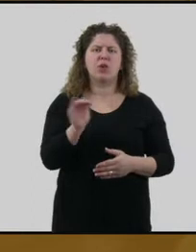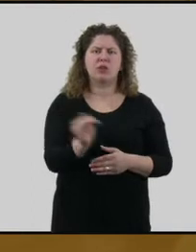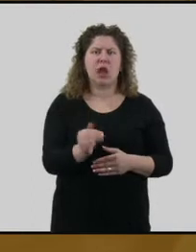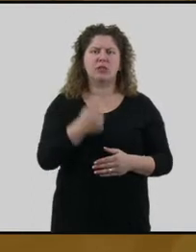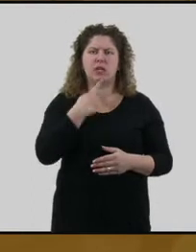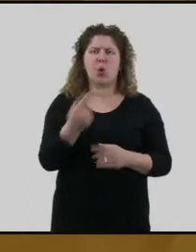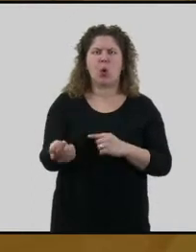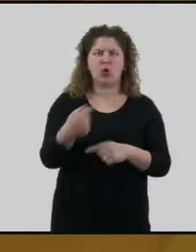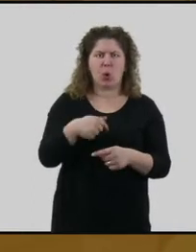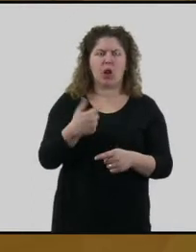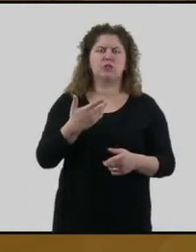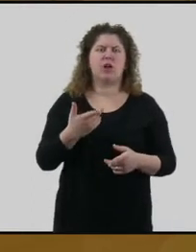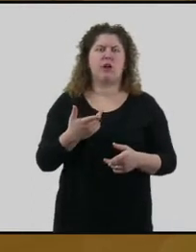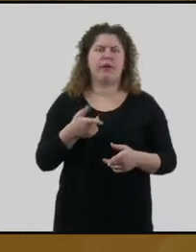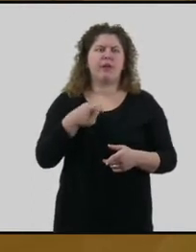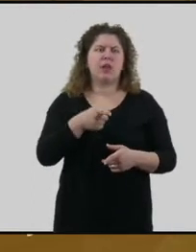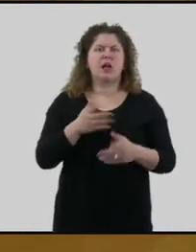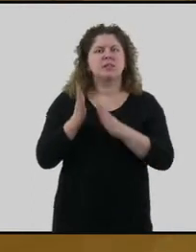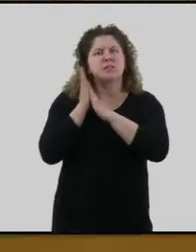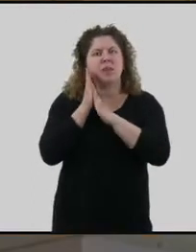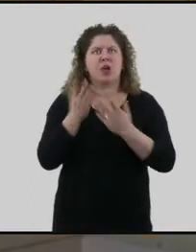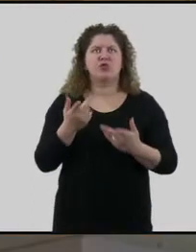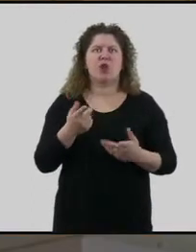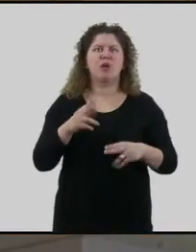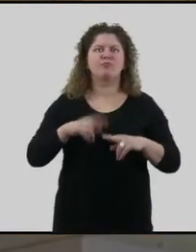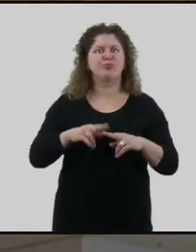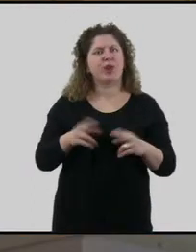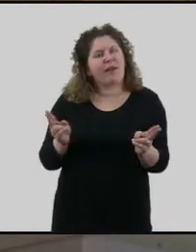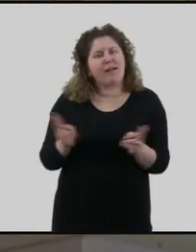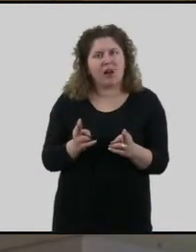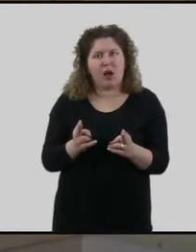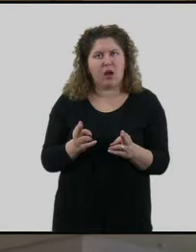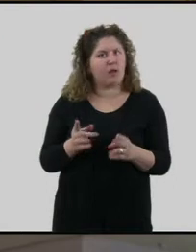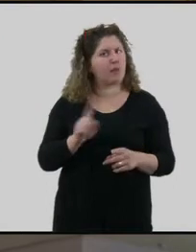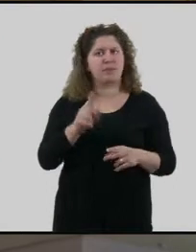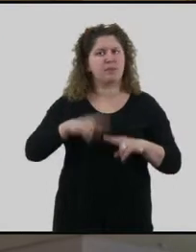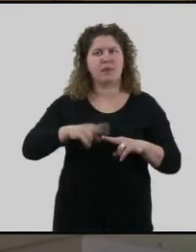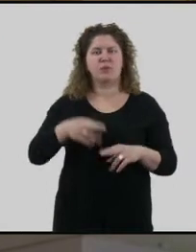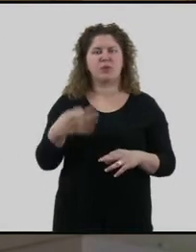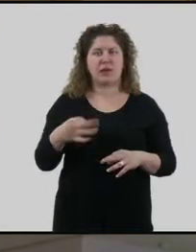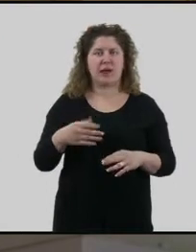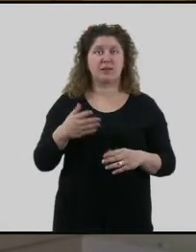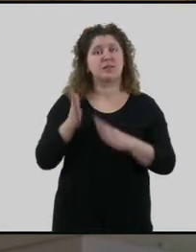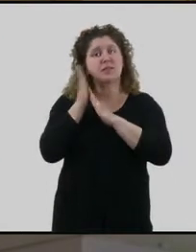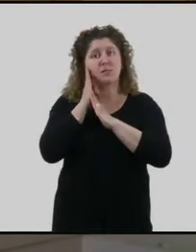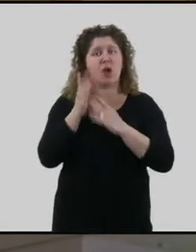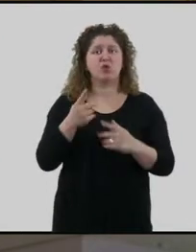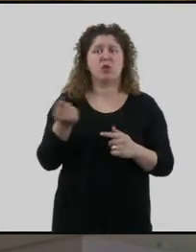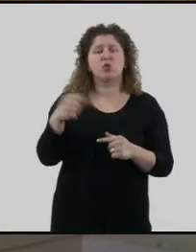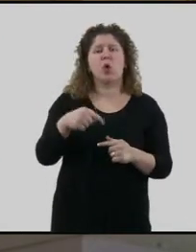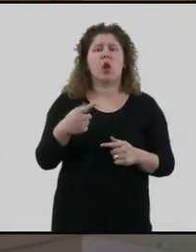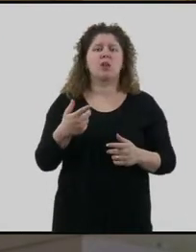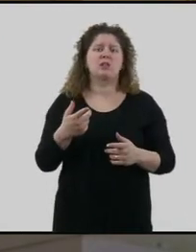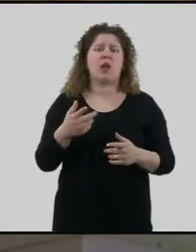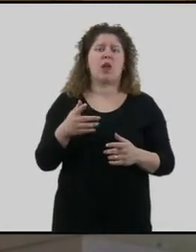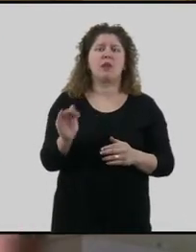dolaze iz udomiteljske obitelji. Veoma često taj smještaj traje veoma kratko. Veoma kratko i ne bude jedini smještaj, znači dešava nam